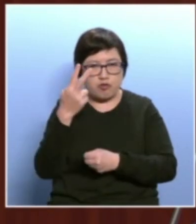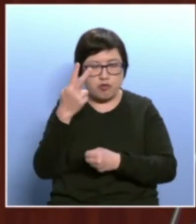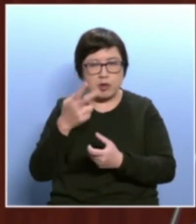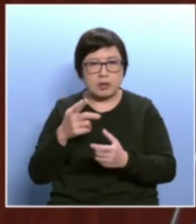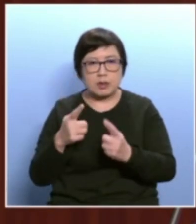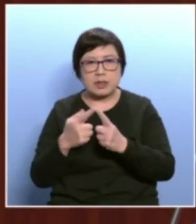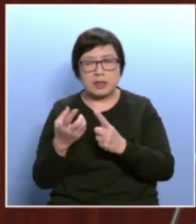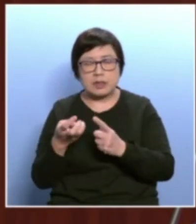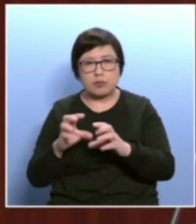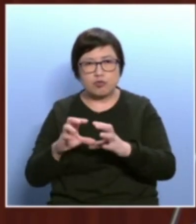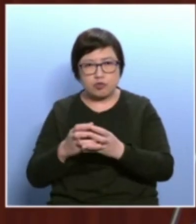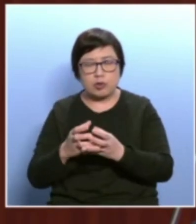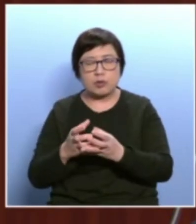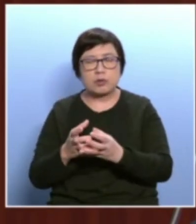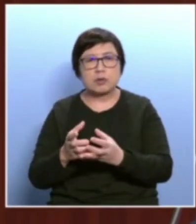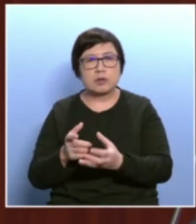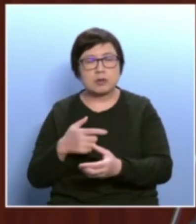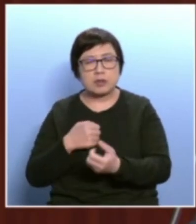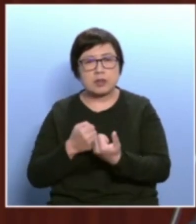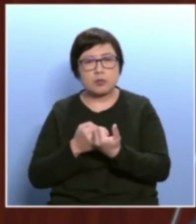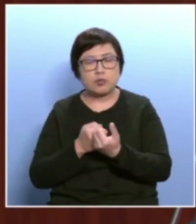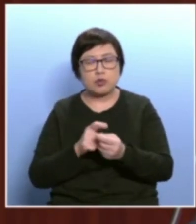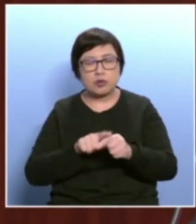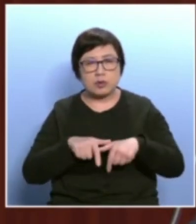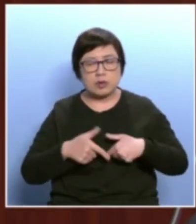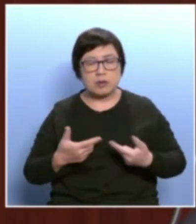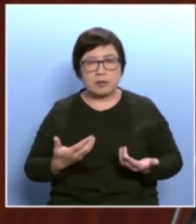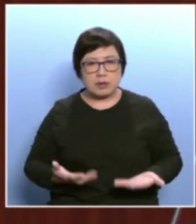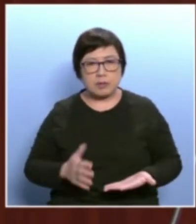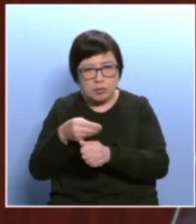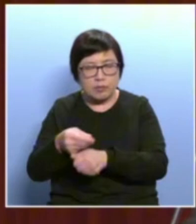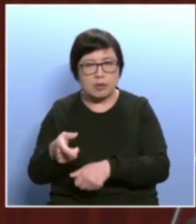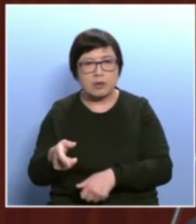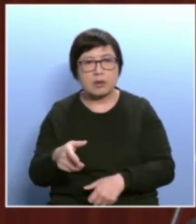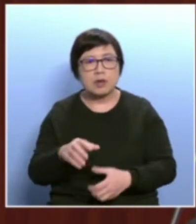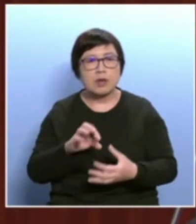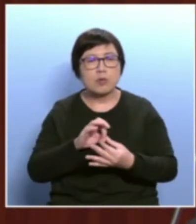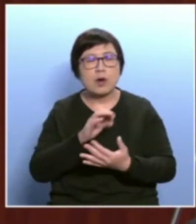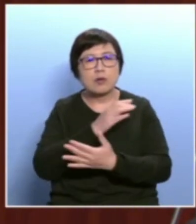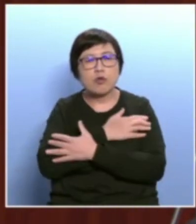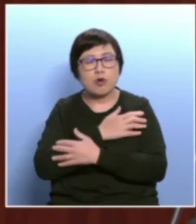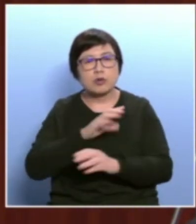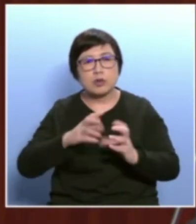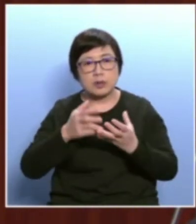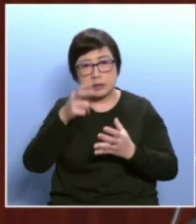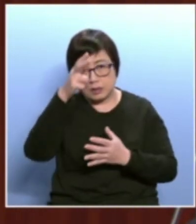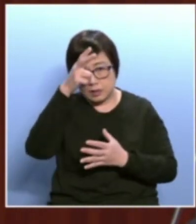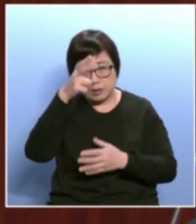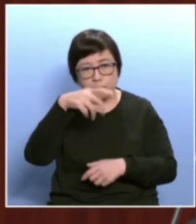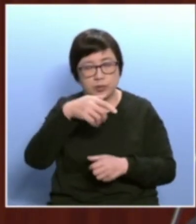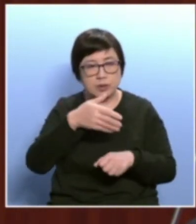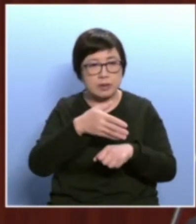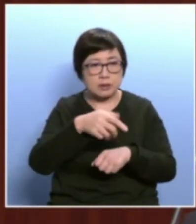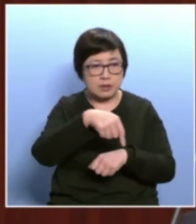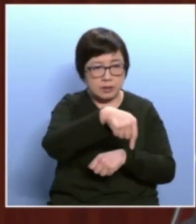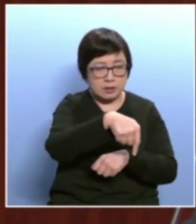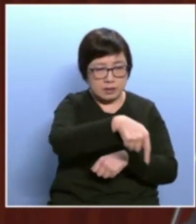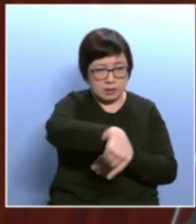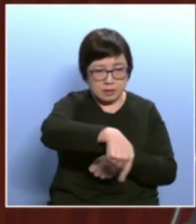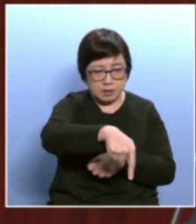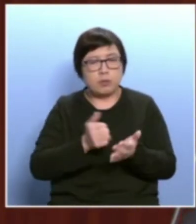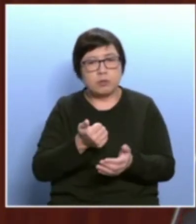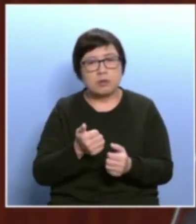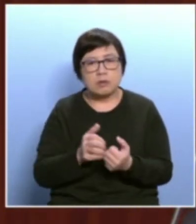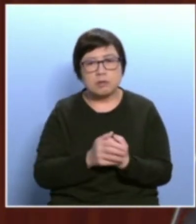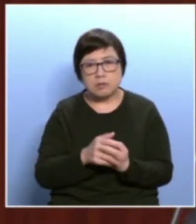族裔人士支援服务中心，今年内会投入服务。关爱队是政府完善地区治理架构的重要服务